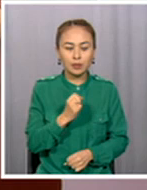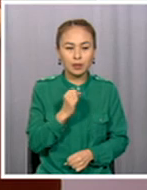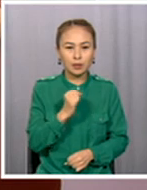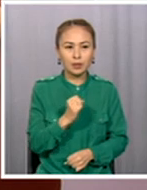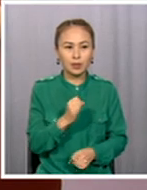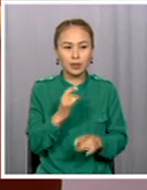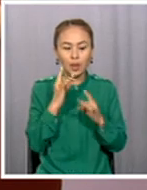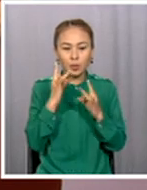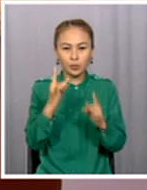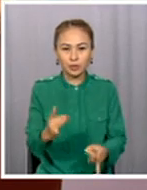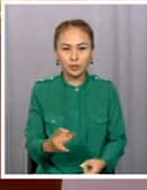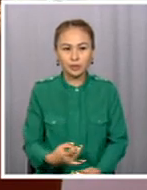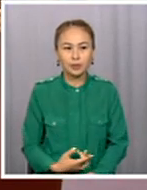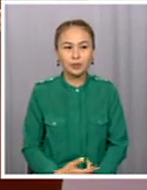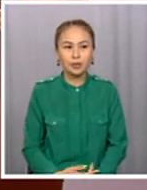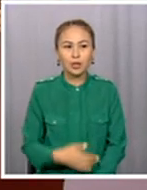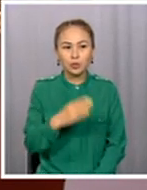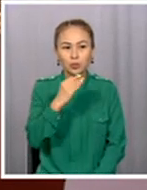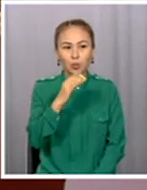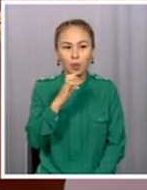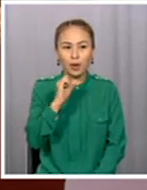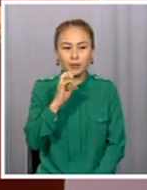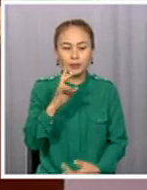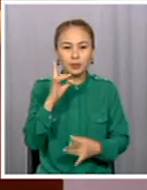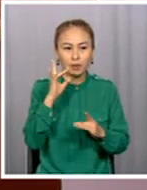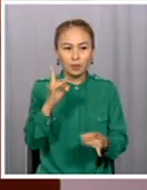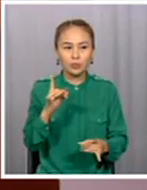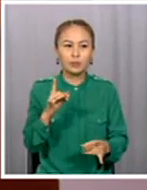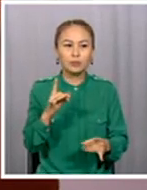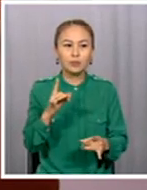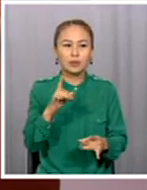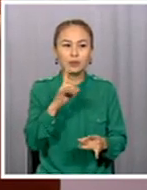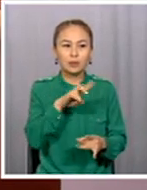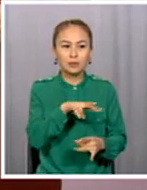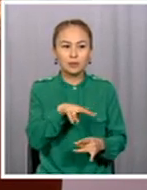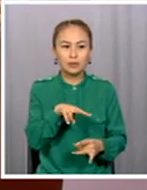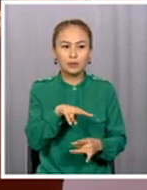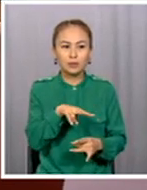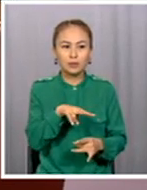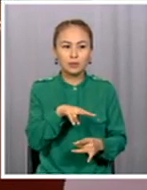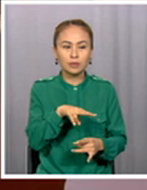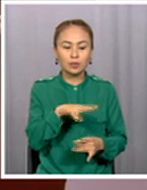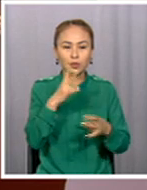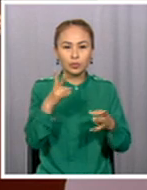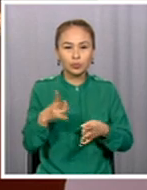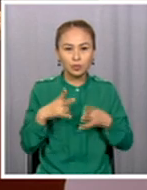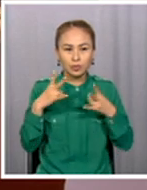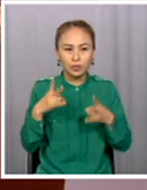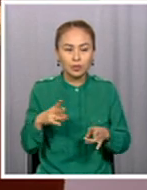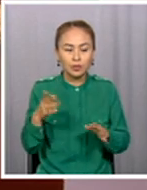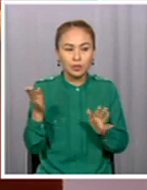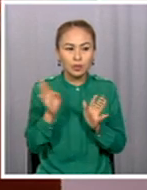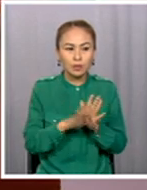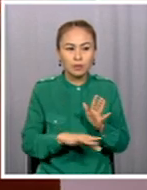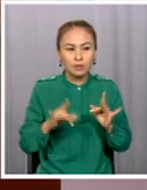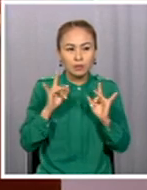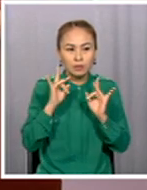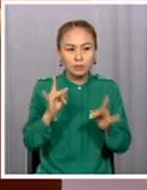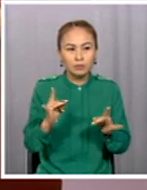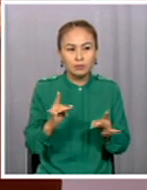А жуан дауысты дыбыс. Ыл үнді дауыссыз дыбыс.